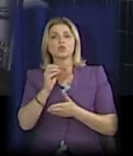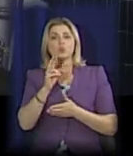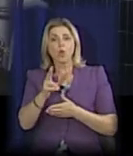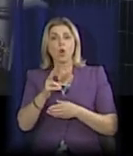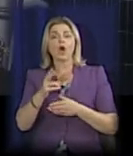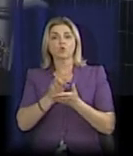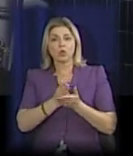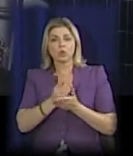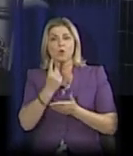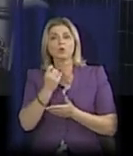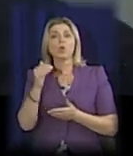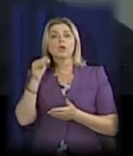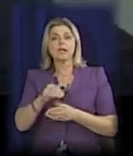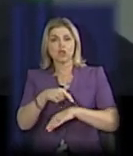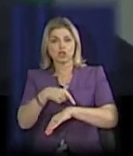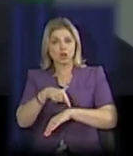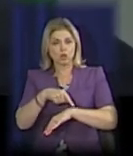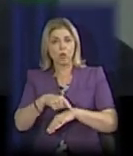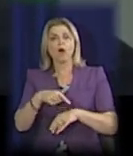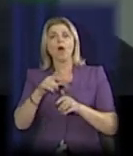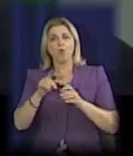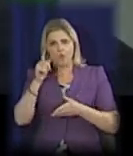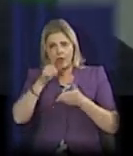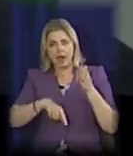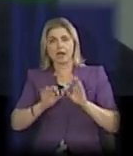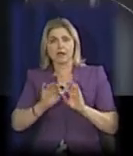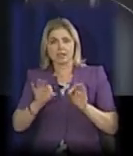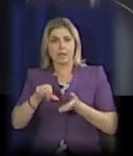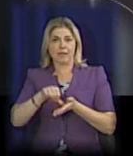тисяч годин, запевняють представники компанії, яка їх виробляє.